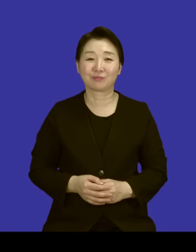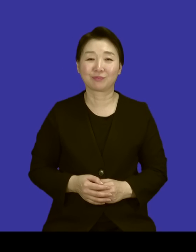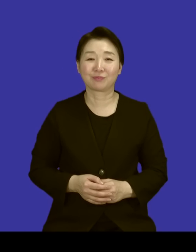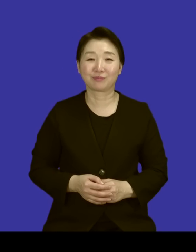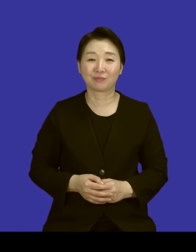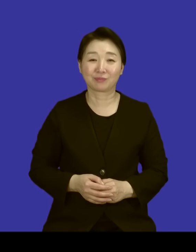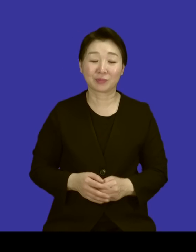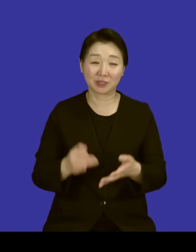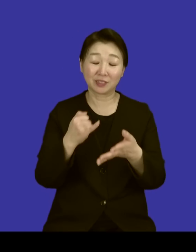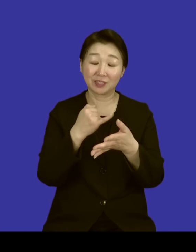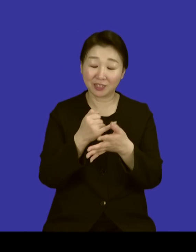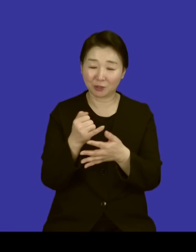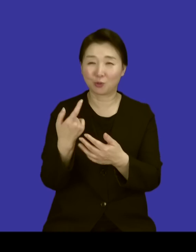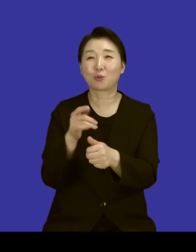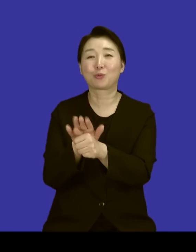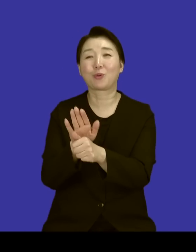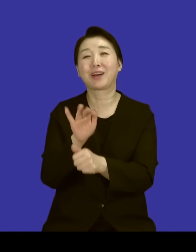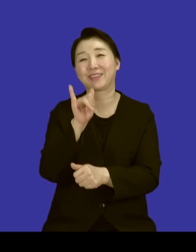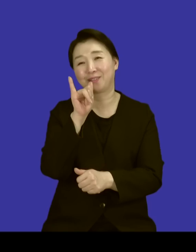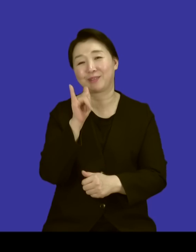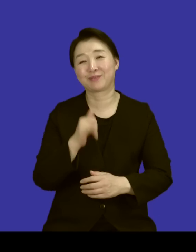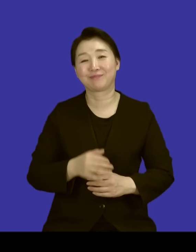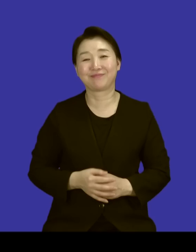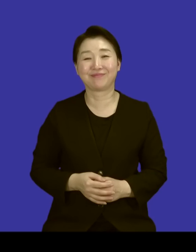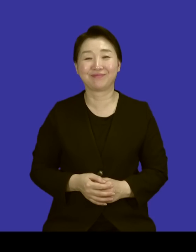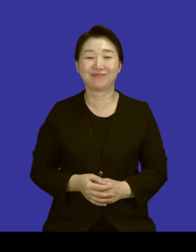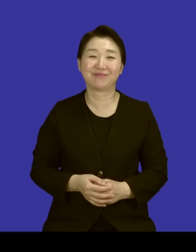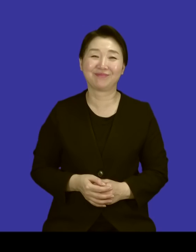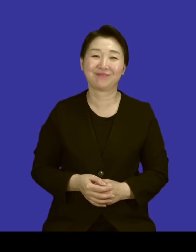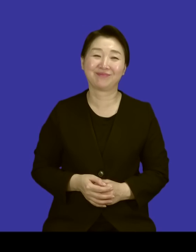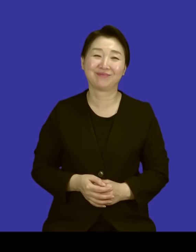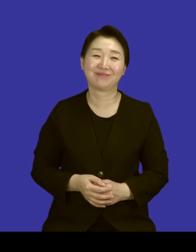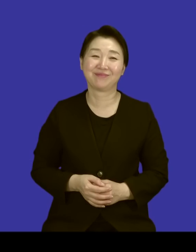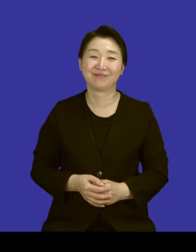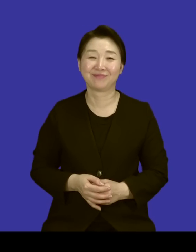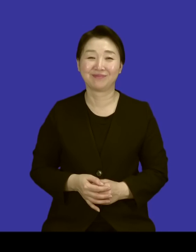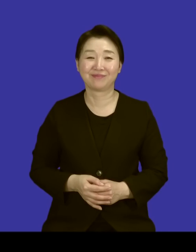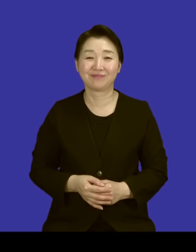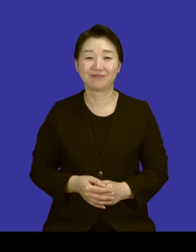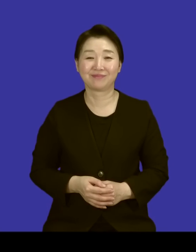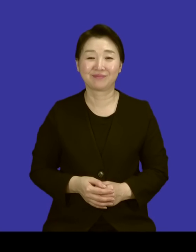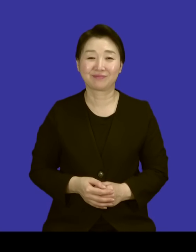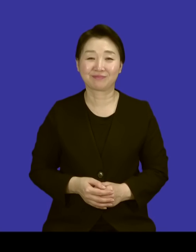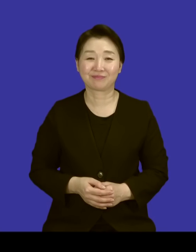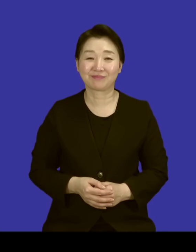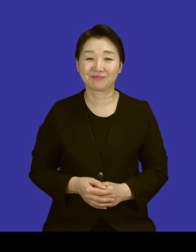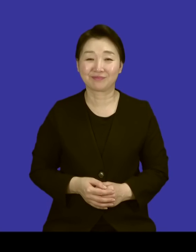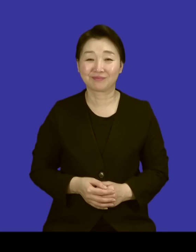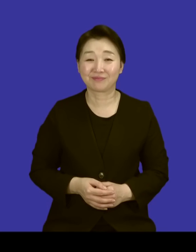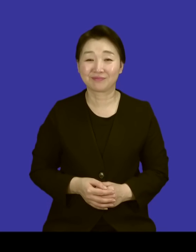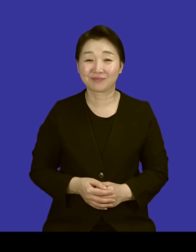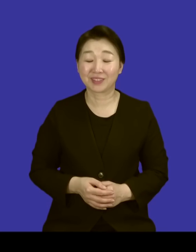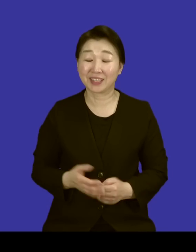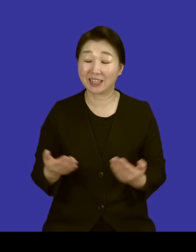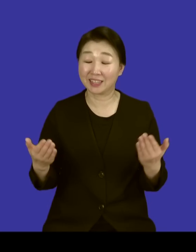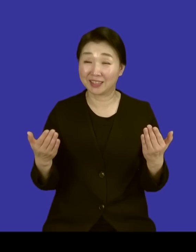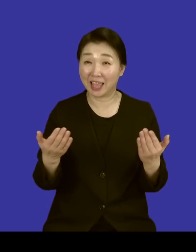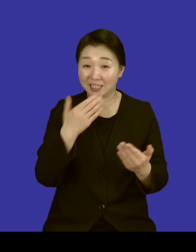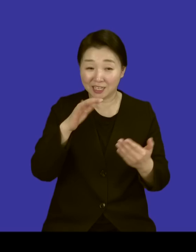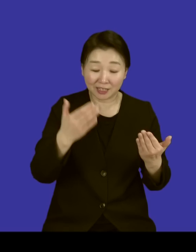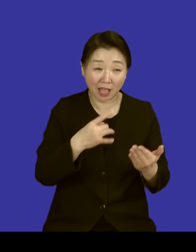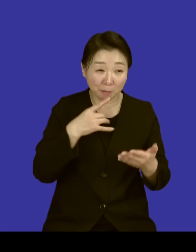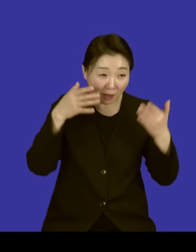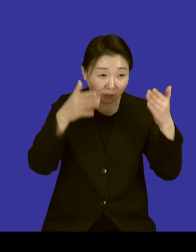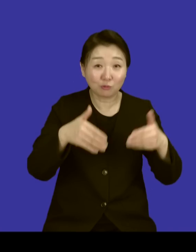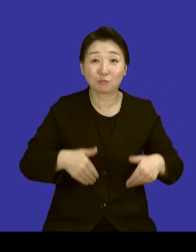아이고. 이제 큰 딸도 조금 보조하고 뭐 그렇게 하는 것 같더라고요. 예. 가족분들이 저는 그냥 제 역할만 하면 되니까. 그럼 목사님